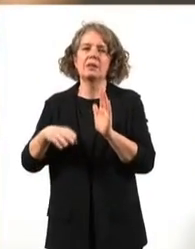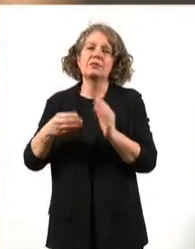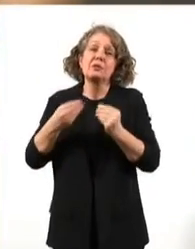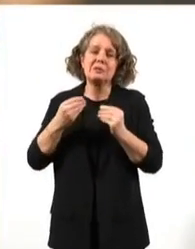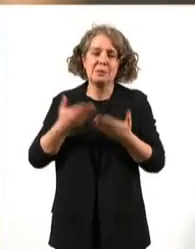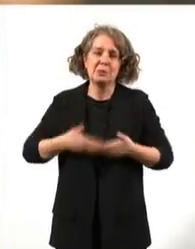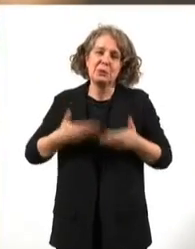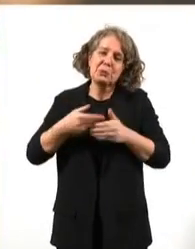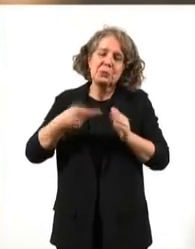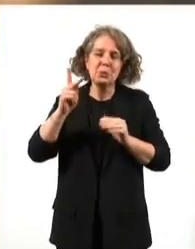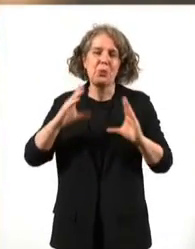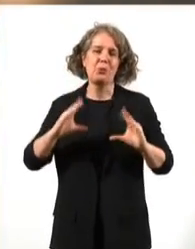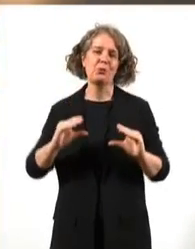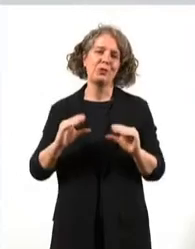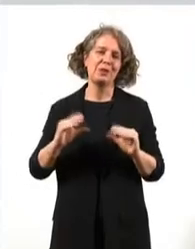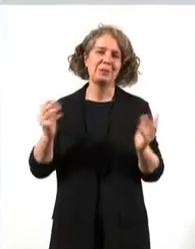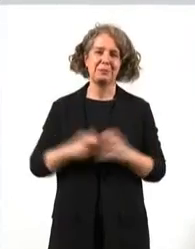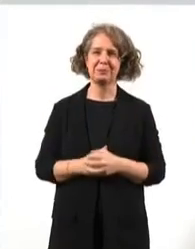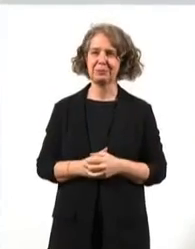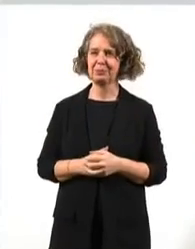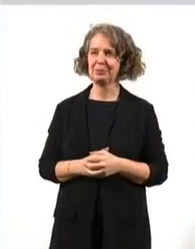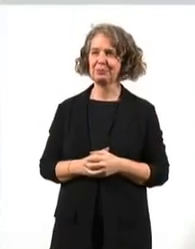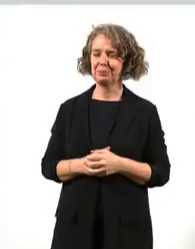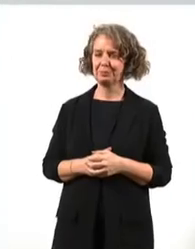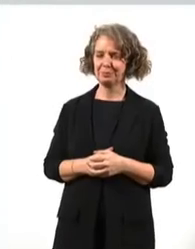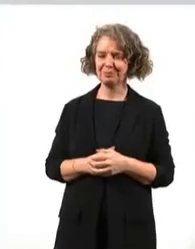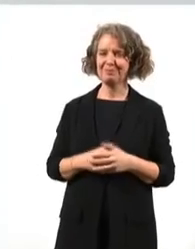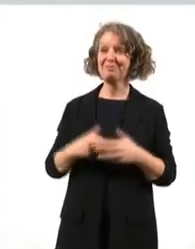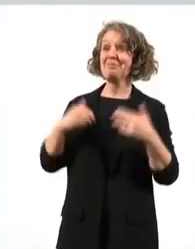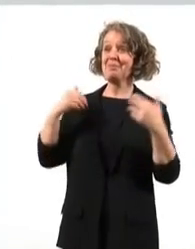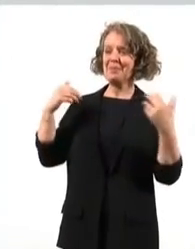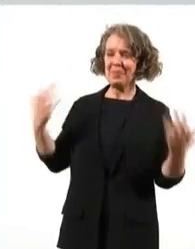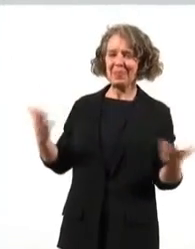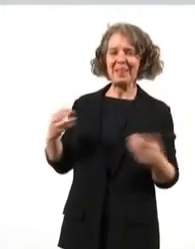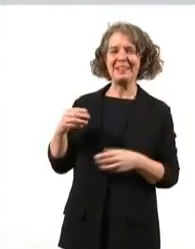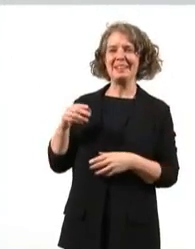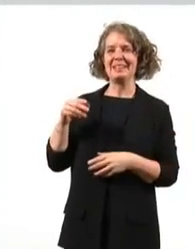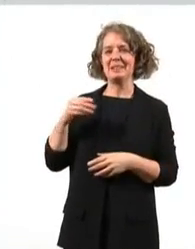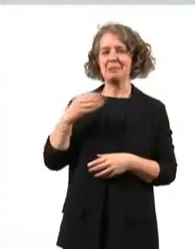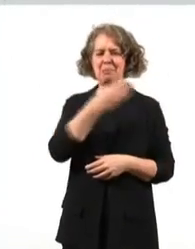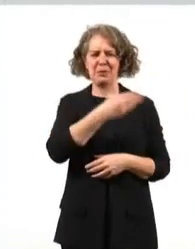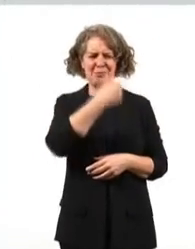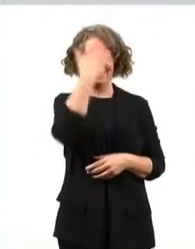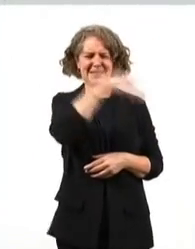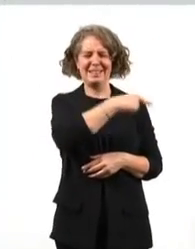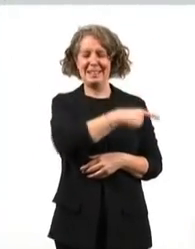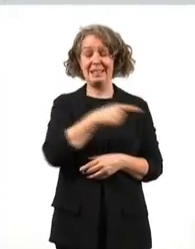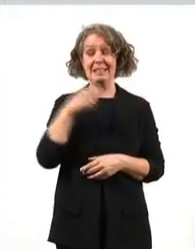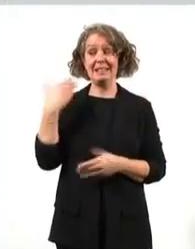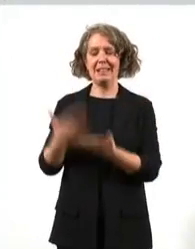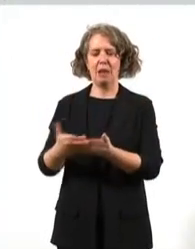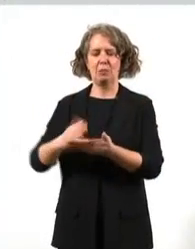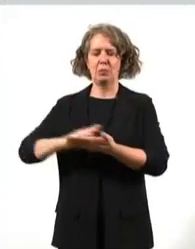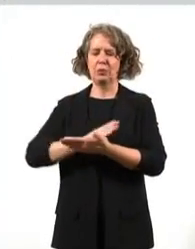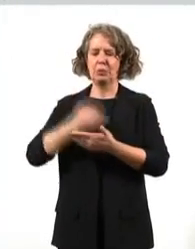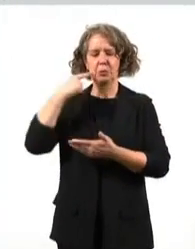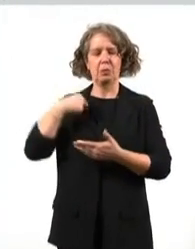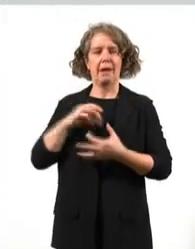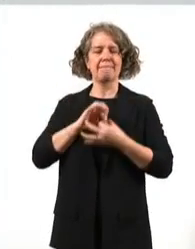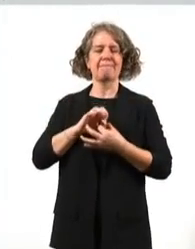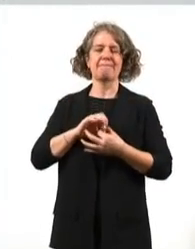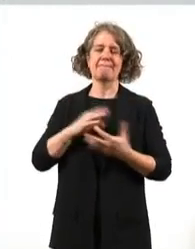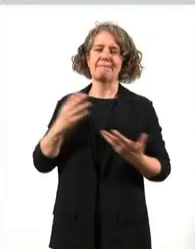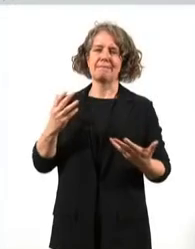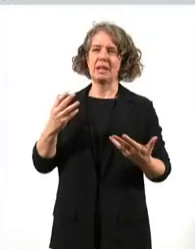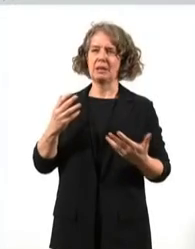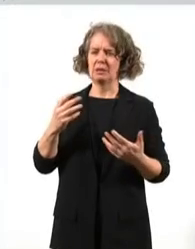confortable. Alors ça, c'est un projet, Mathieu le sait, qui me tient à cœur, parce que c'est un peu paradoxal